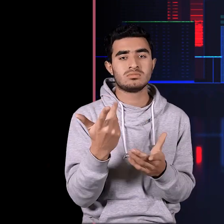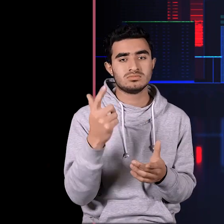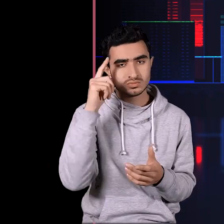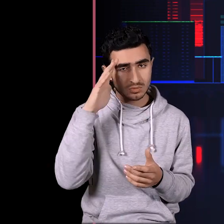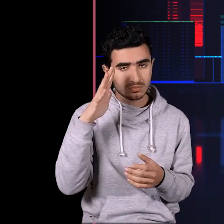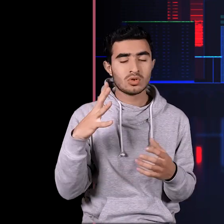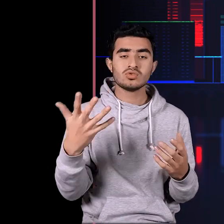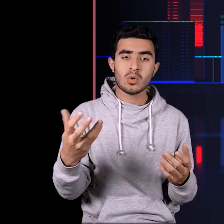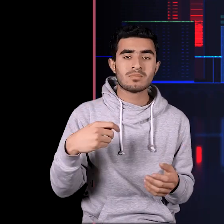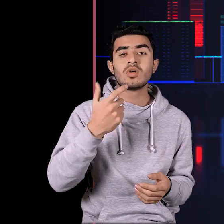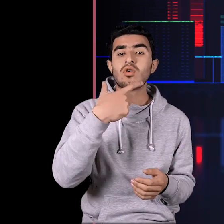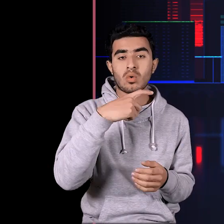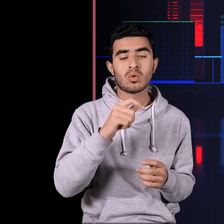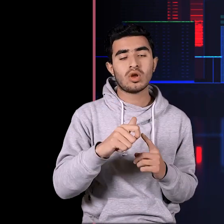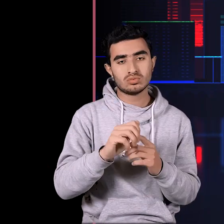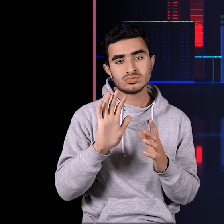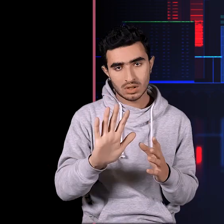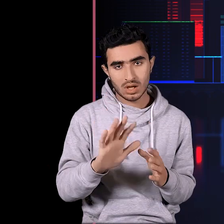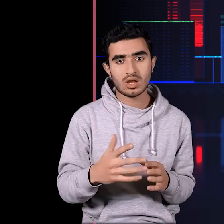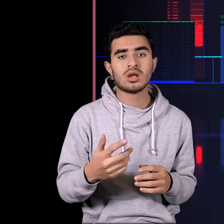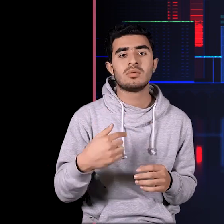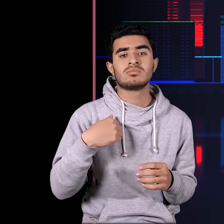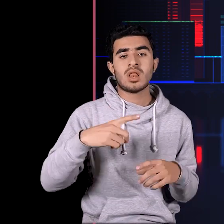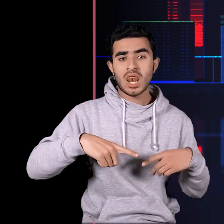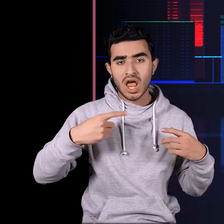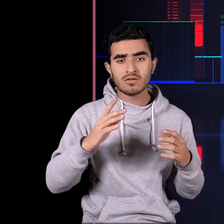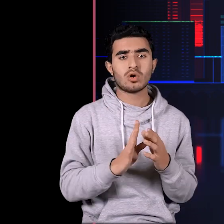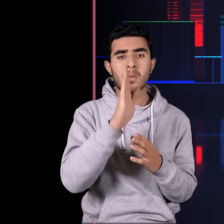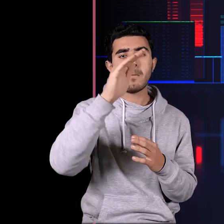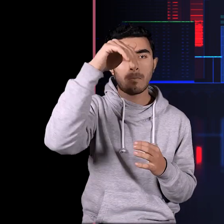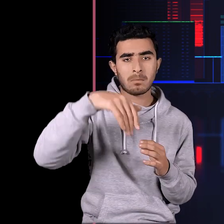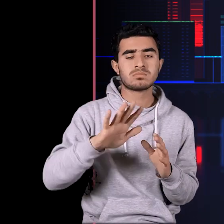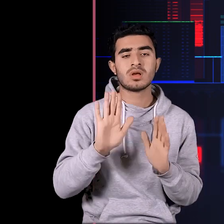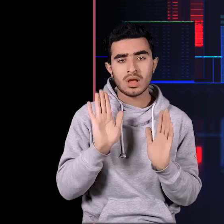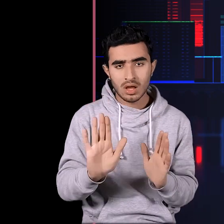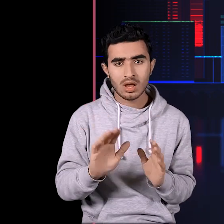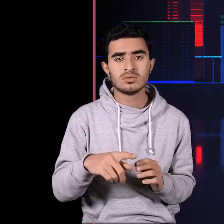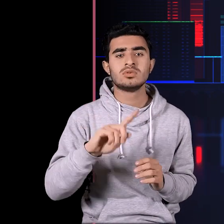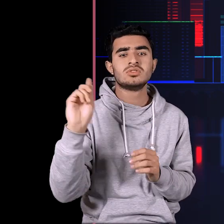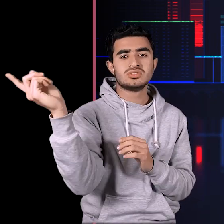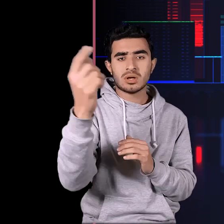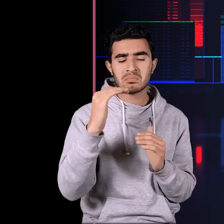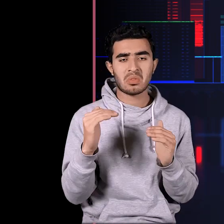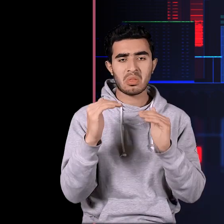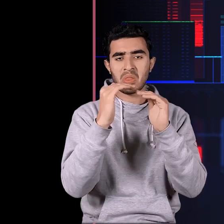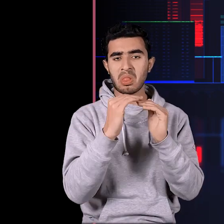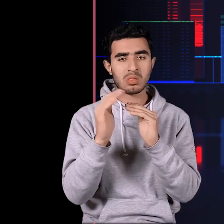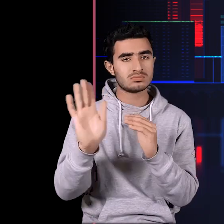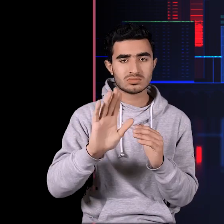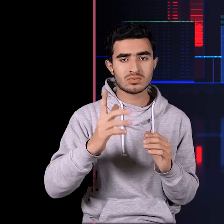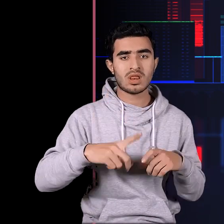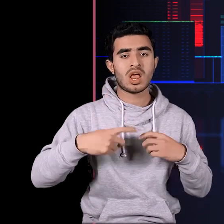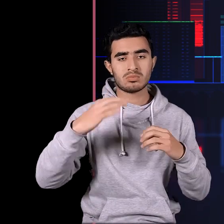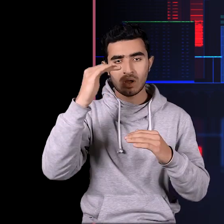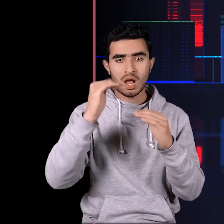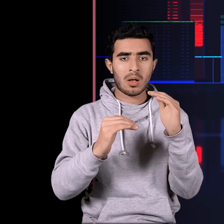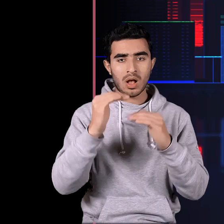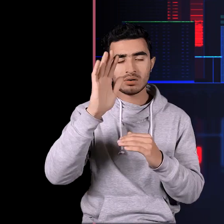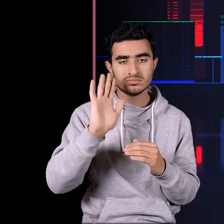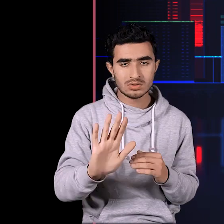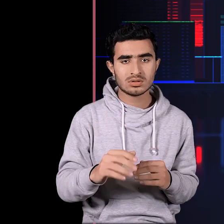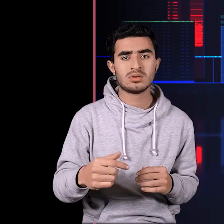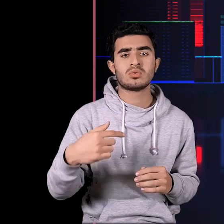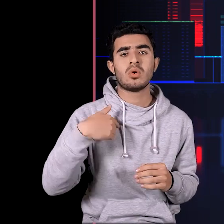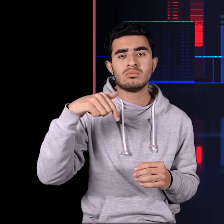ہے, تکلیف آتی ہے, انسان کی زندگی ایک اپ اینڈ ڈاؤن ہے, رولر کوسٹر کی طرح ہے, کسی کی ایک پلیٹو نہیں ہے. اینڈ ہم تو ویسے بھی اس